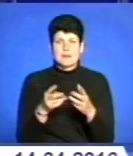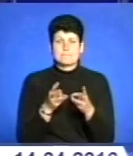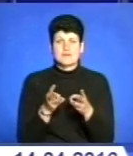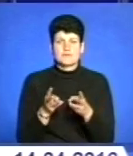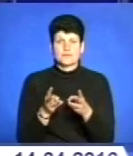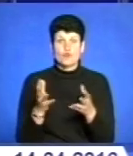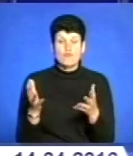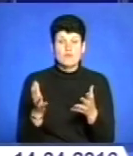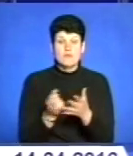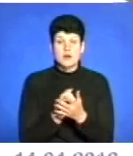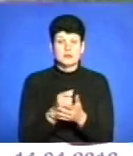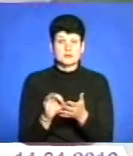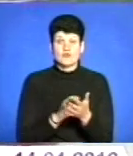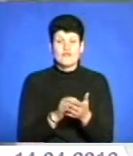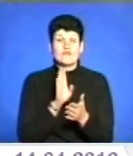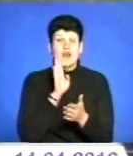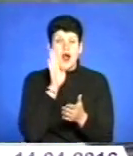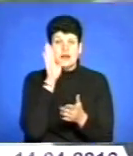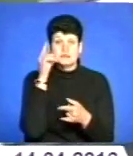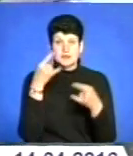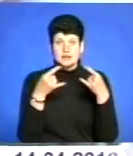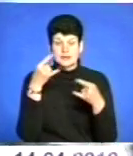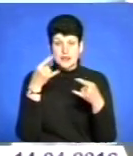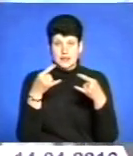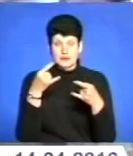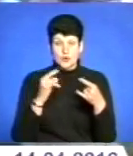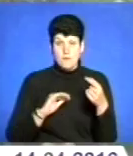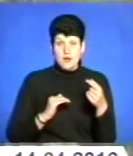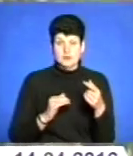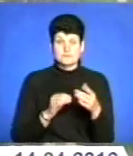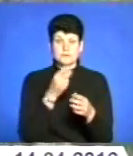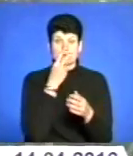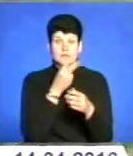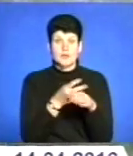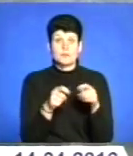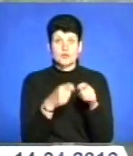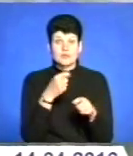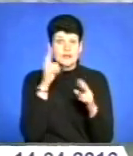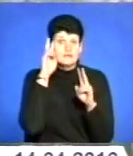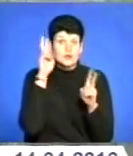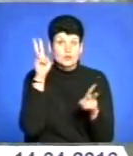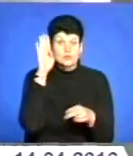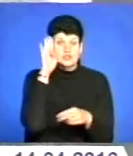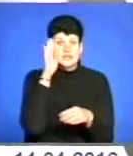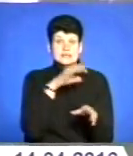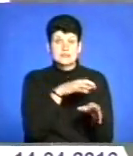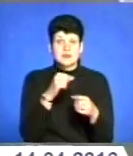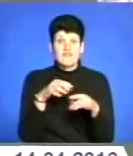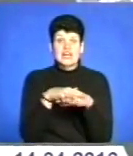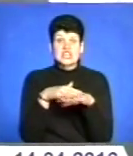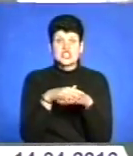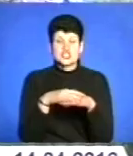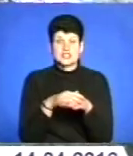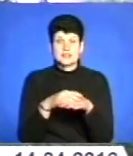Упіймали на гарячому. Вранці біля телекомпанії поліція зафіксувала правопорушення. Невідомий чоловік знімав каналізаційні решітки